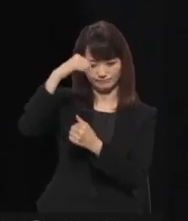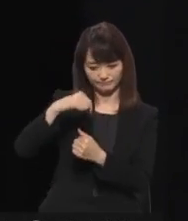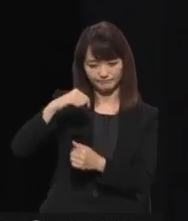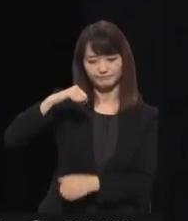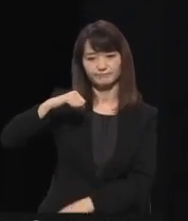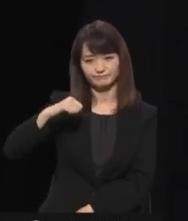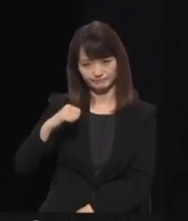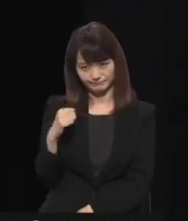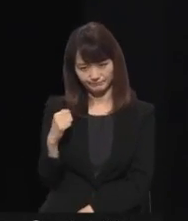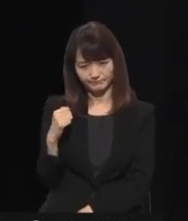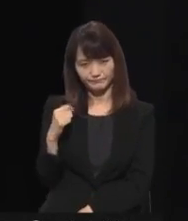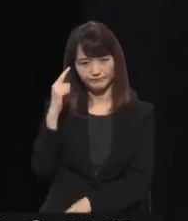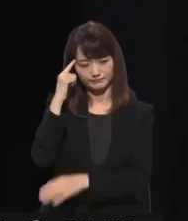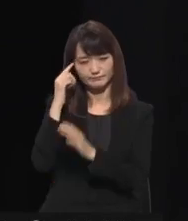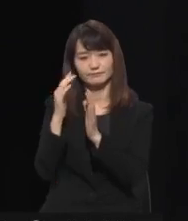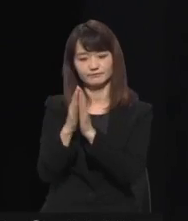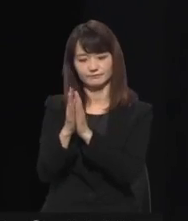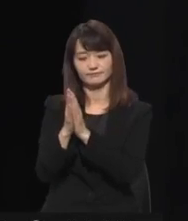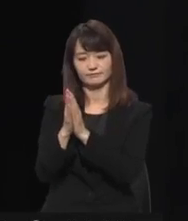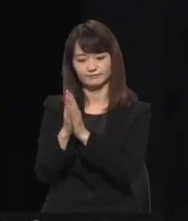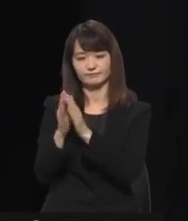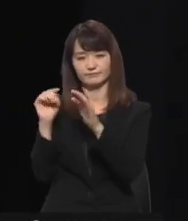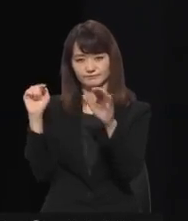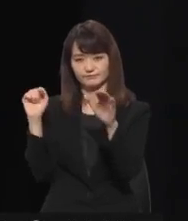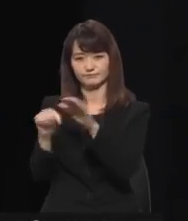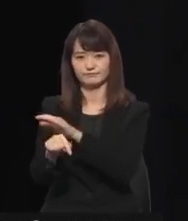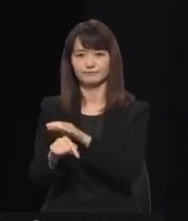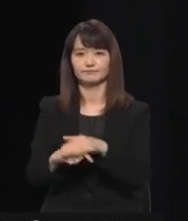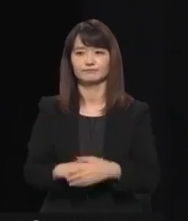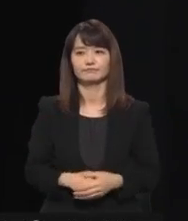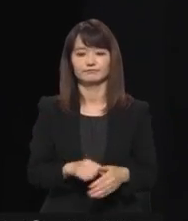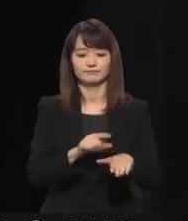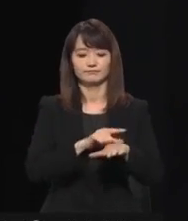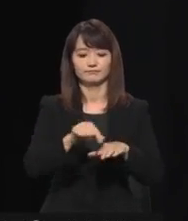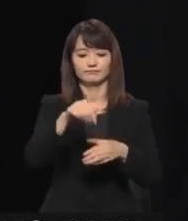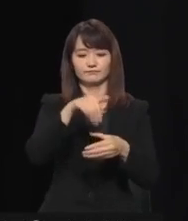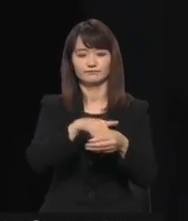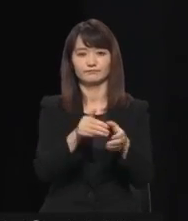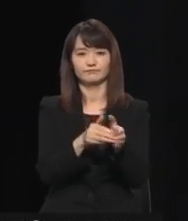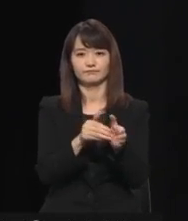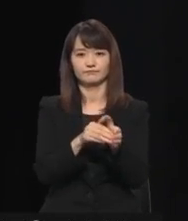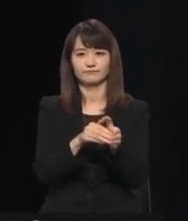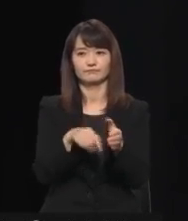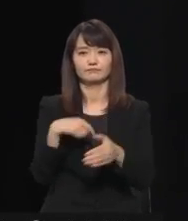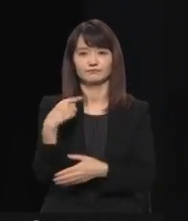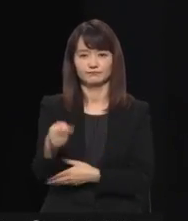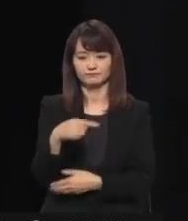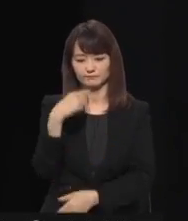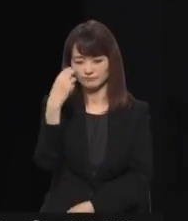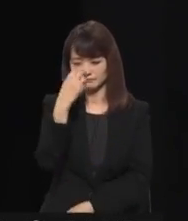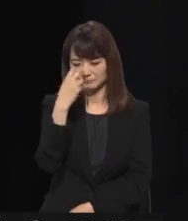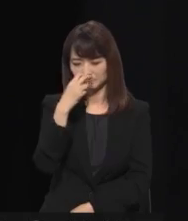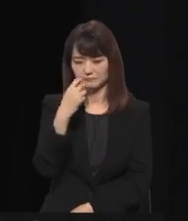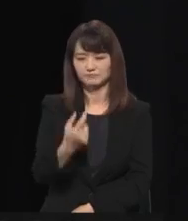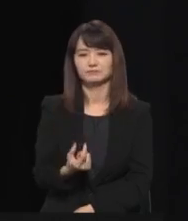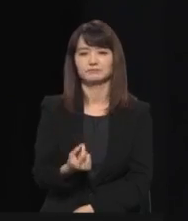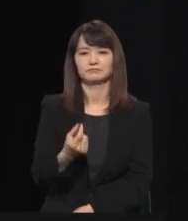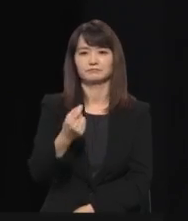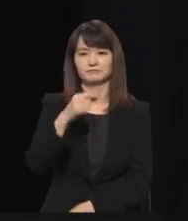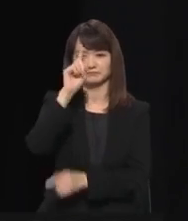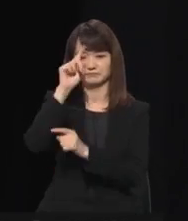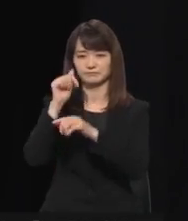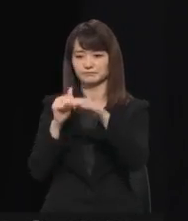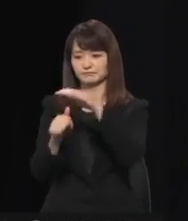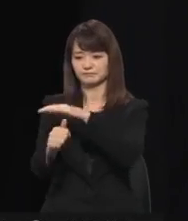해서 알아서 가는 겁니다 그렇기 때문에 지방 선거 끝나자마자 부터 수사 속도를 내기 시작하고 이 수석에 대한 본격적인